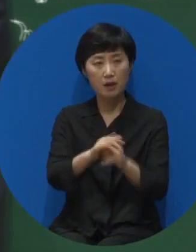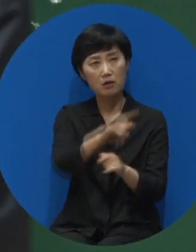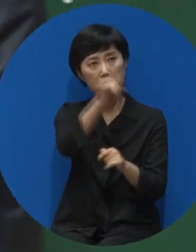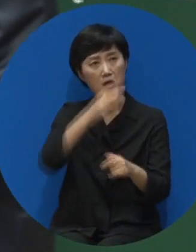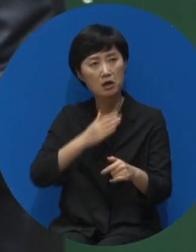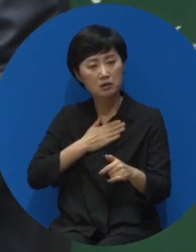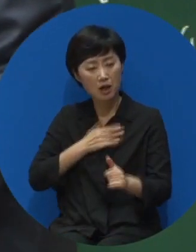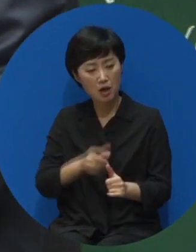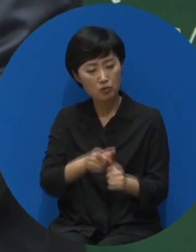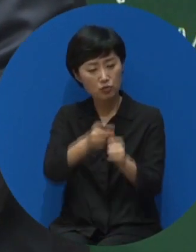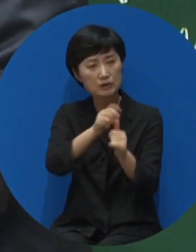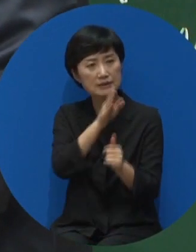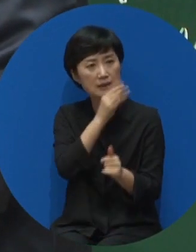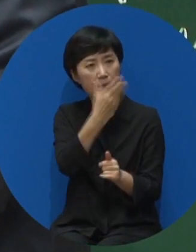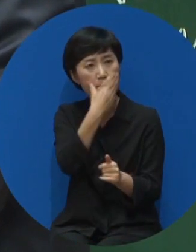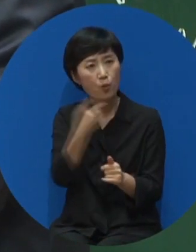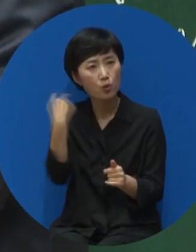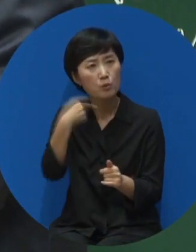거 아니냐?